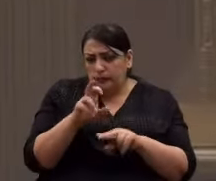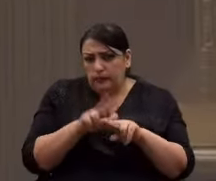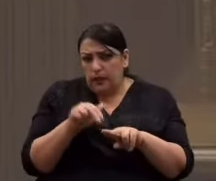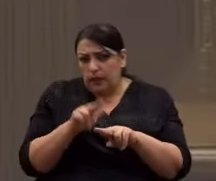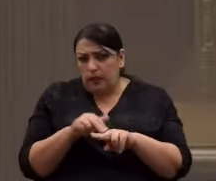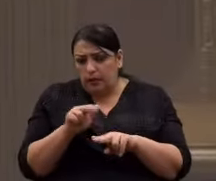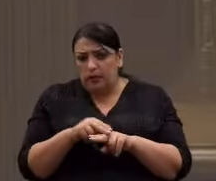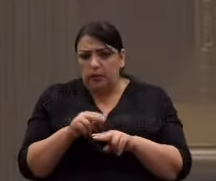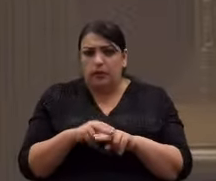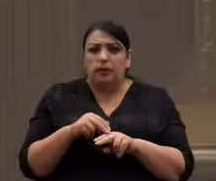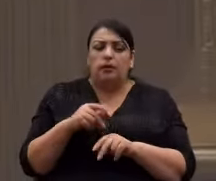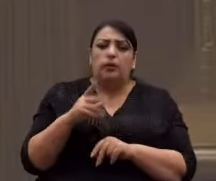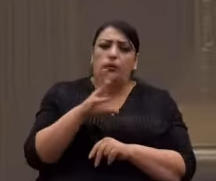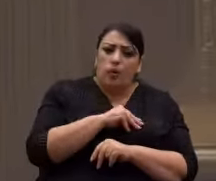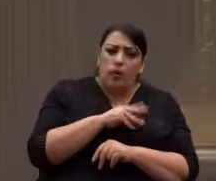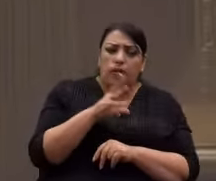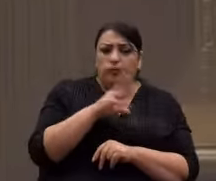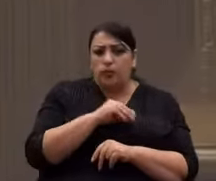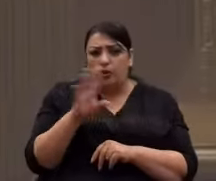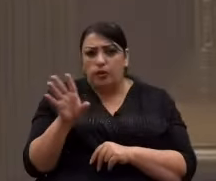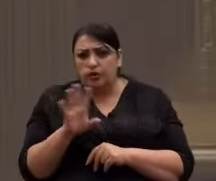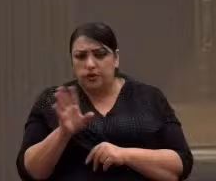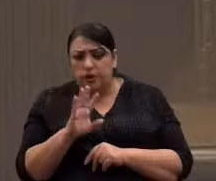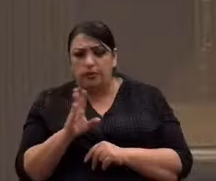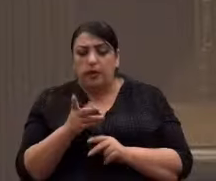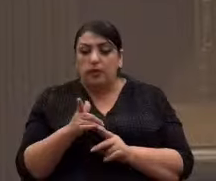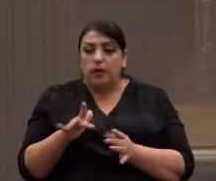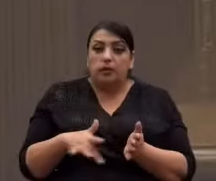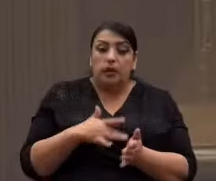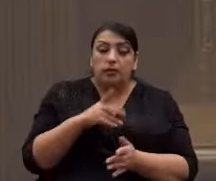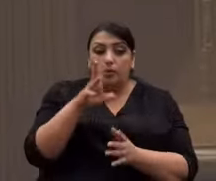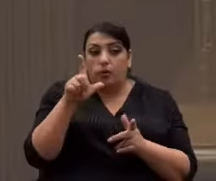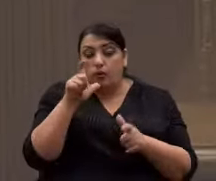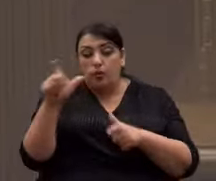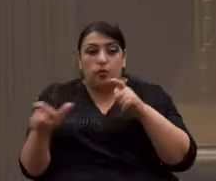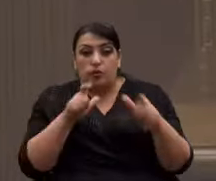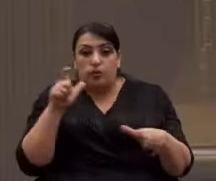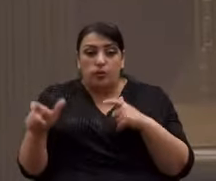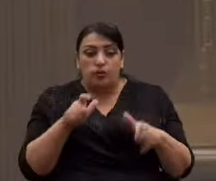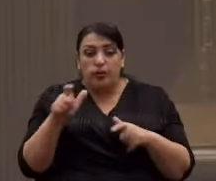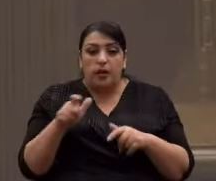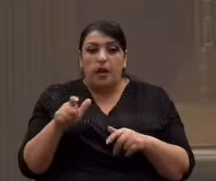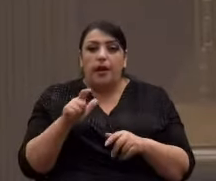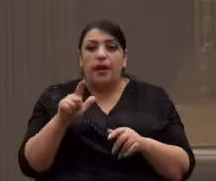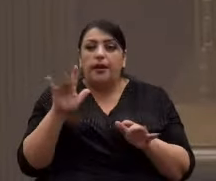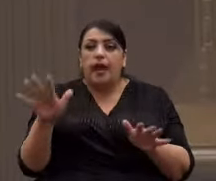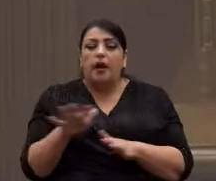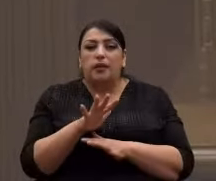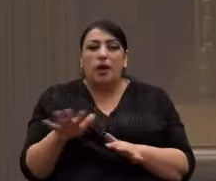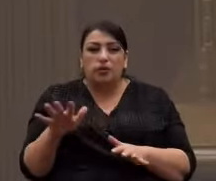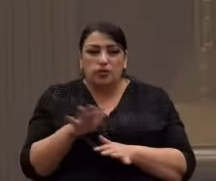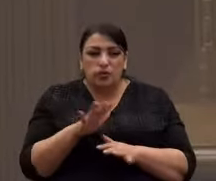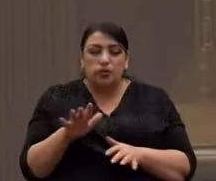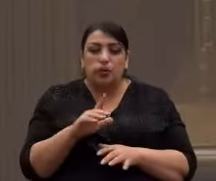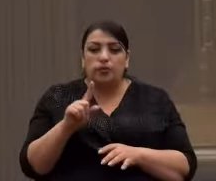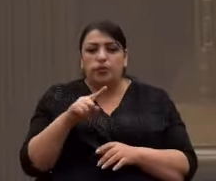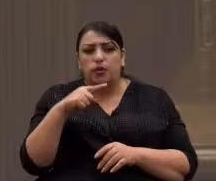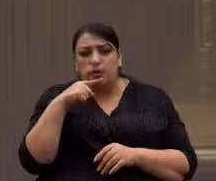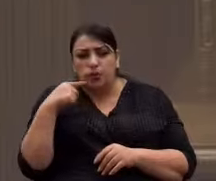հա գոհել են, դժգոհել են, բայց ամբողջ քաղաքի կենտրոնը գոռում ա ժողովուրդը, ասում ա բարձր երաշխիքով պետք նիվեք ու